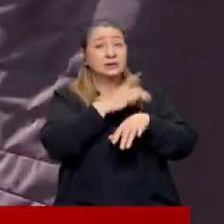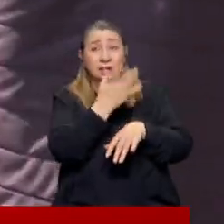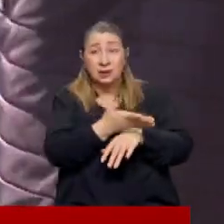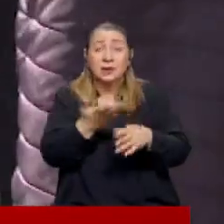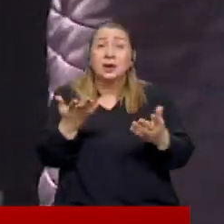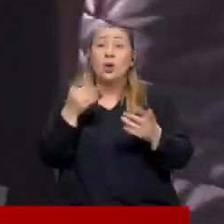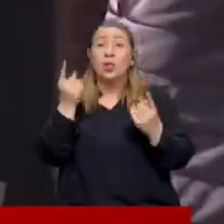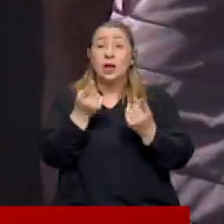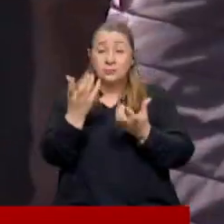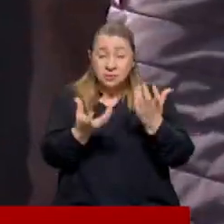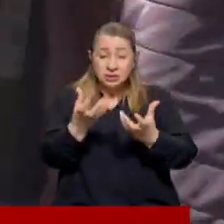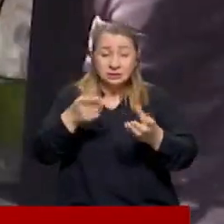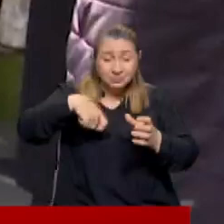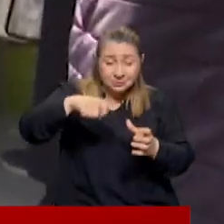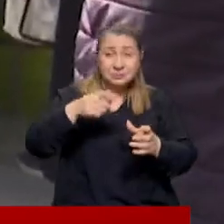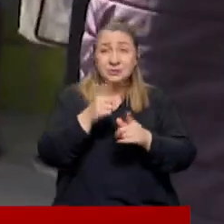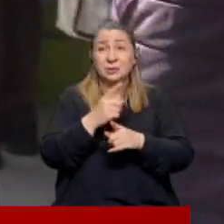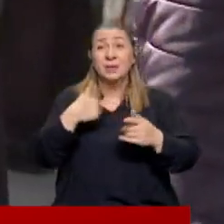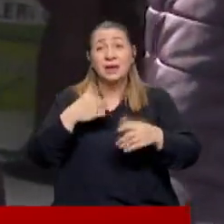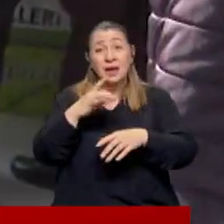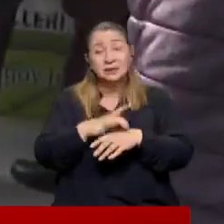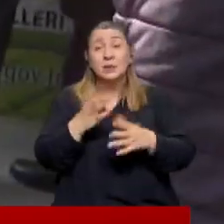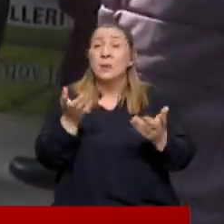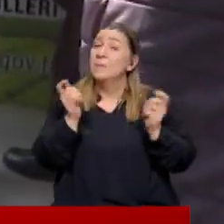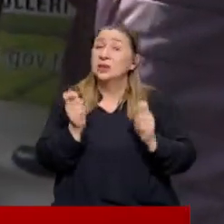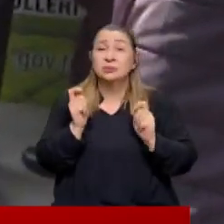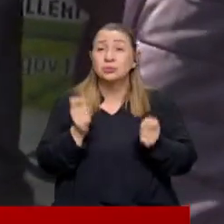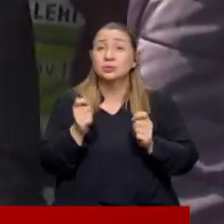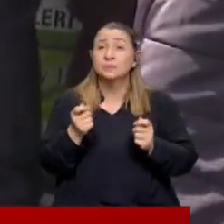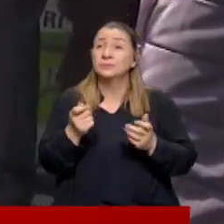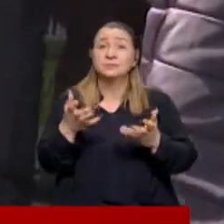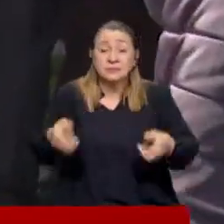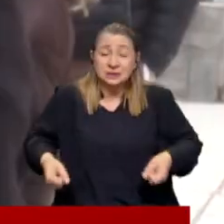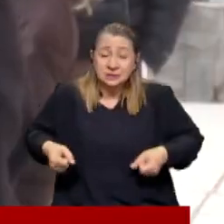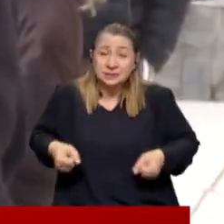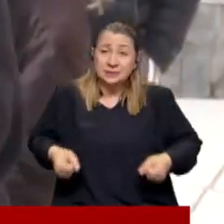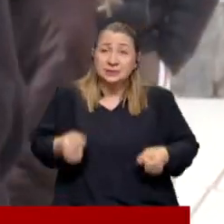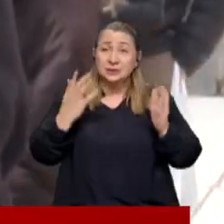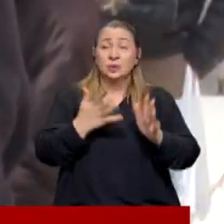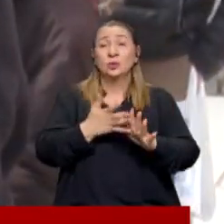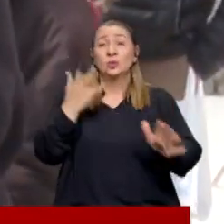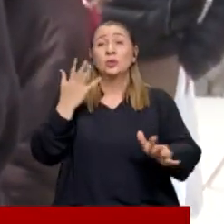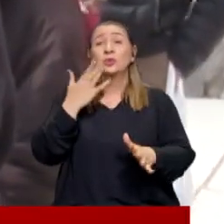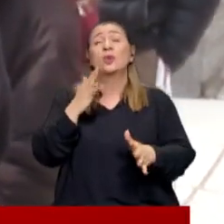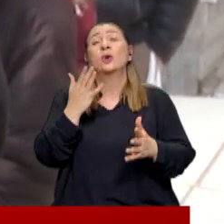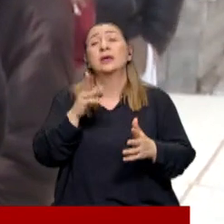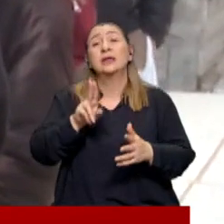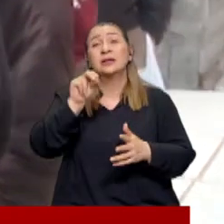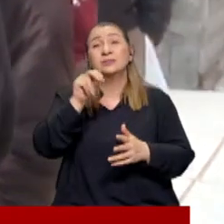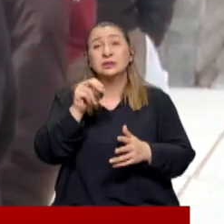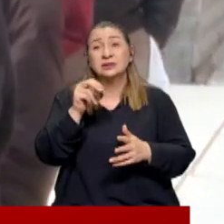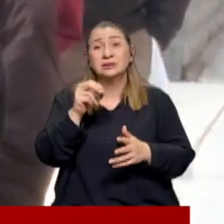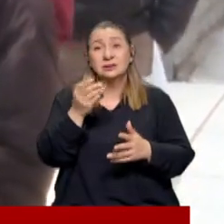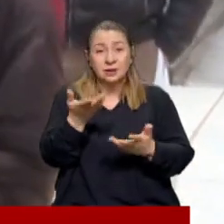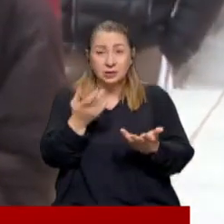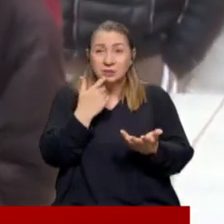rahatsız onlara bir süre aşırı taşır Ben de Rahatsızım Ama mecburen yükselip gideceğim Eve şimdi kuyruk yok yok 70 senin